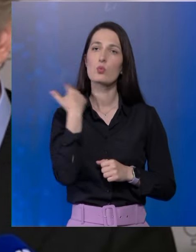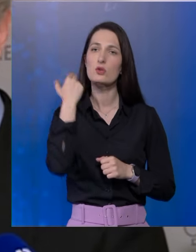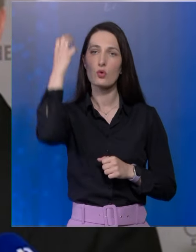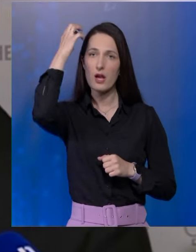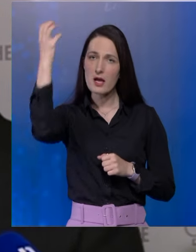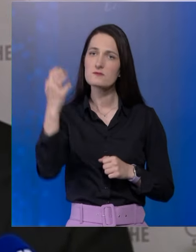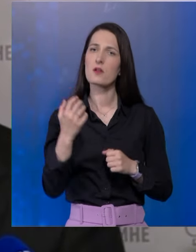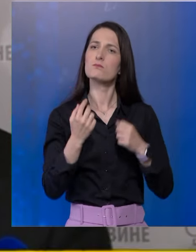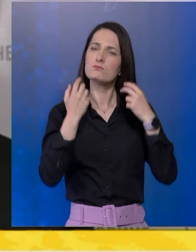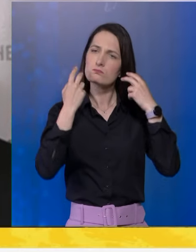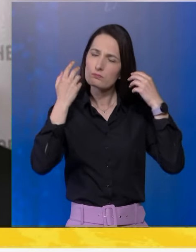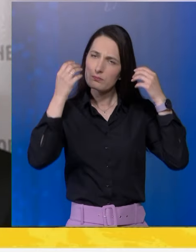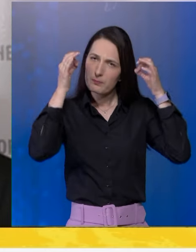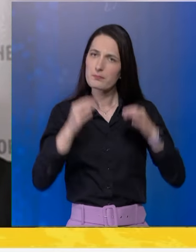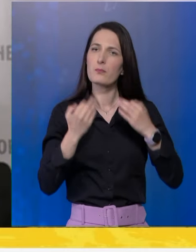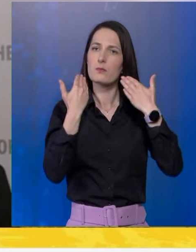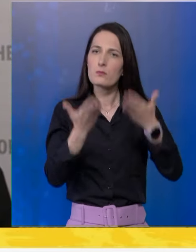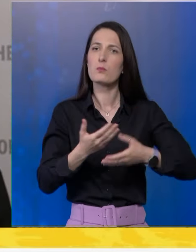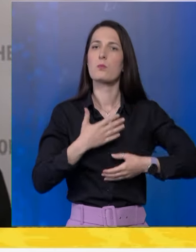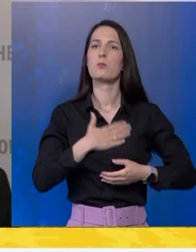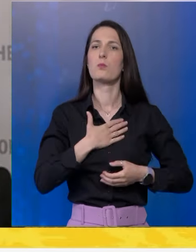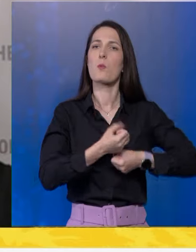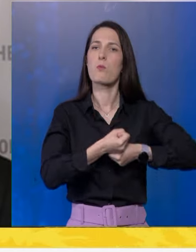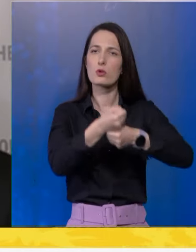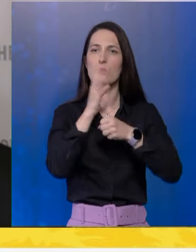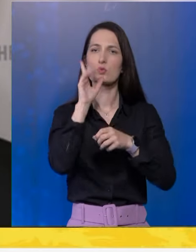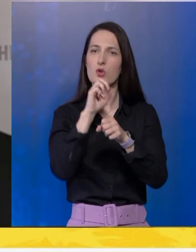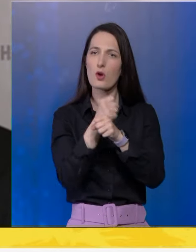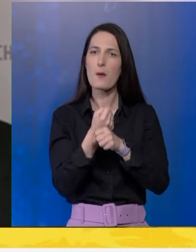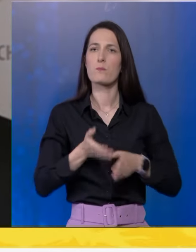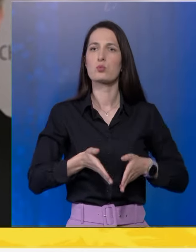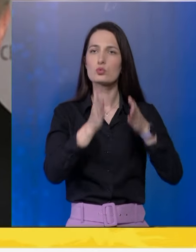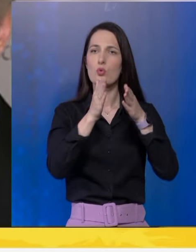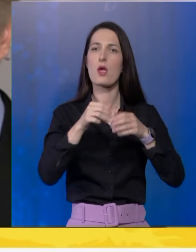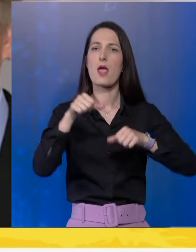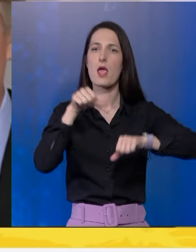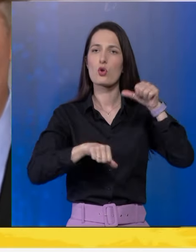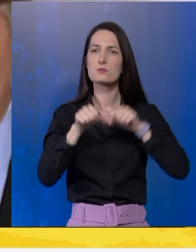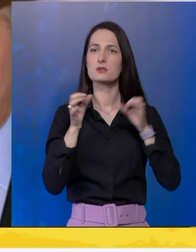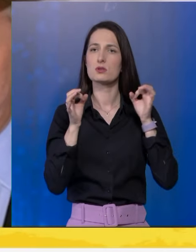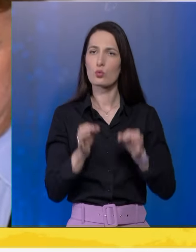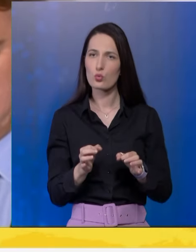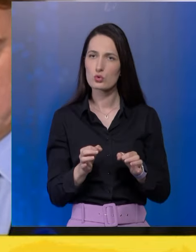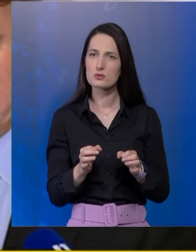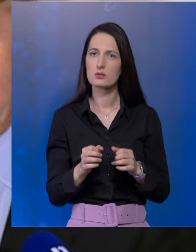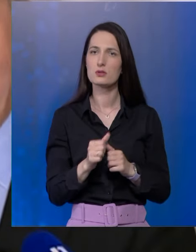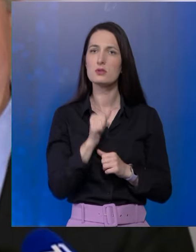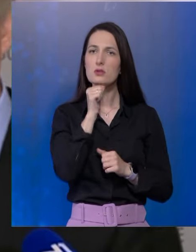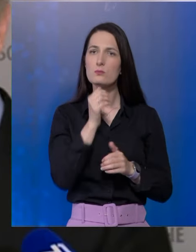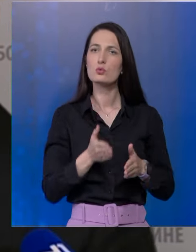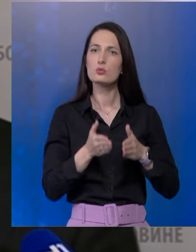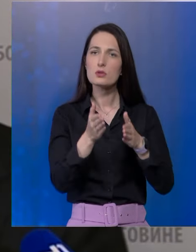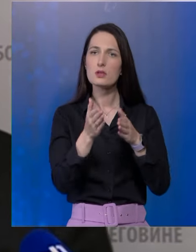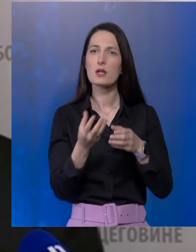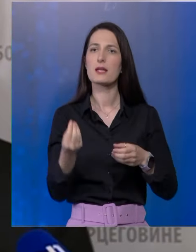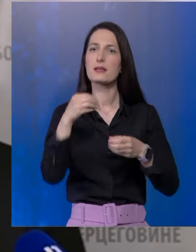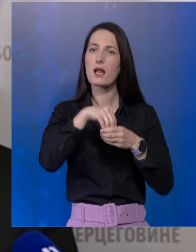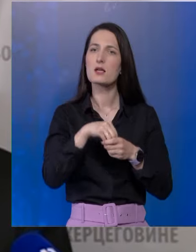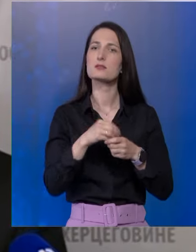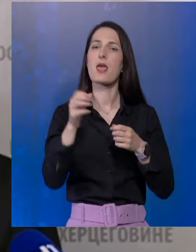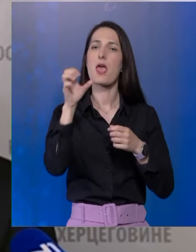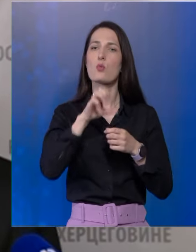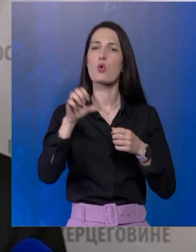Kraljevstva je predana pružanje podrške Bosni i Hercegovini na njenom putu ka